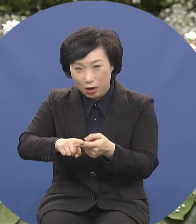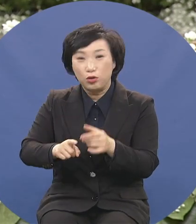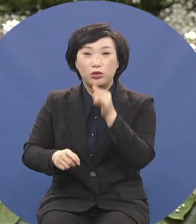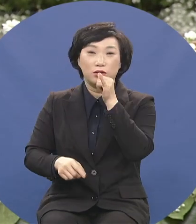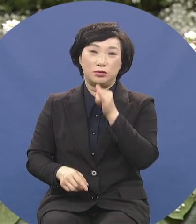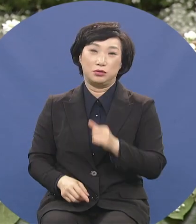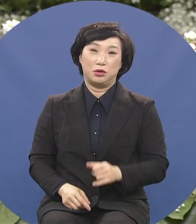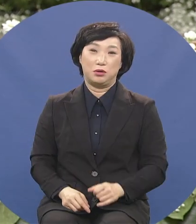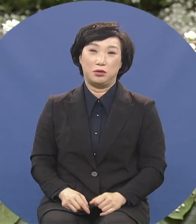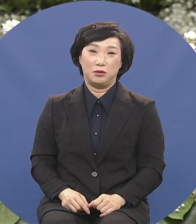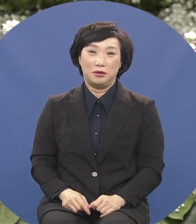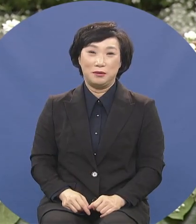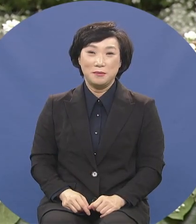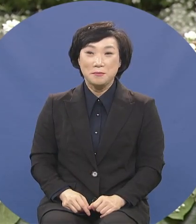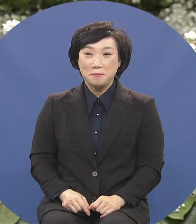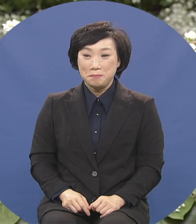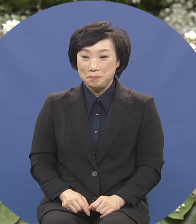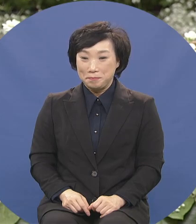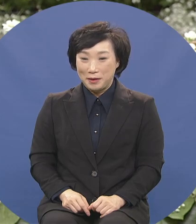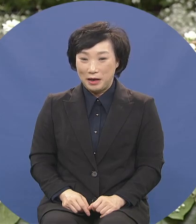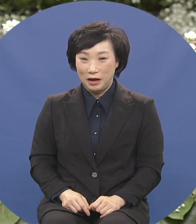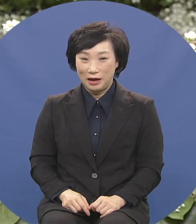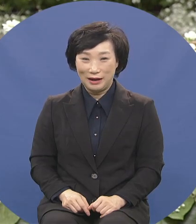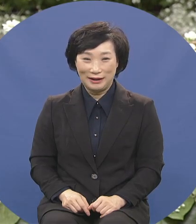그대로 이루어진다고 할 때